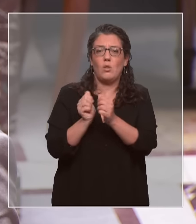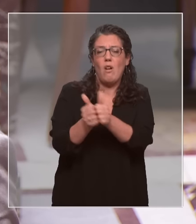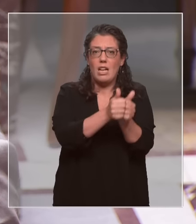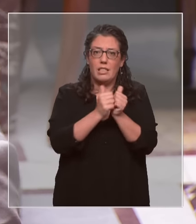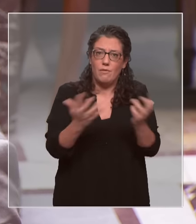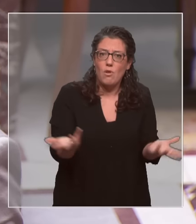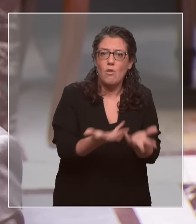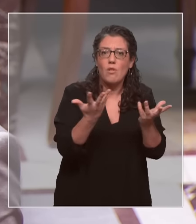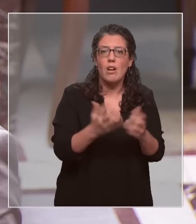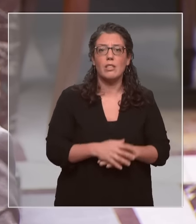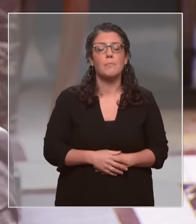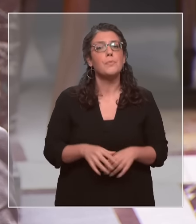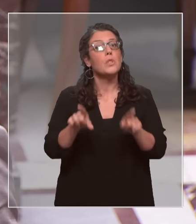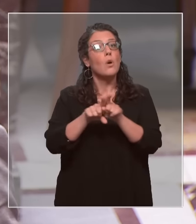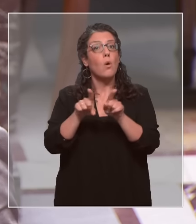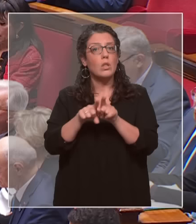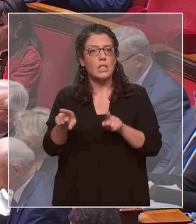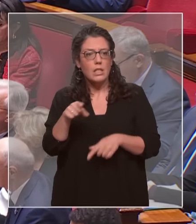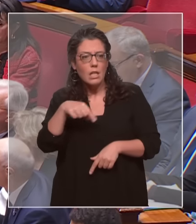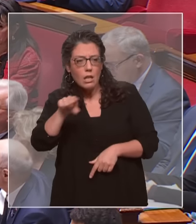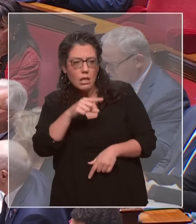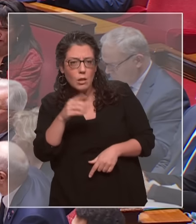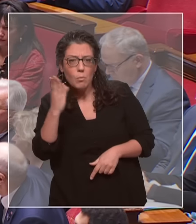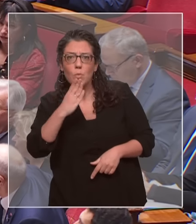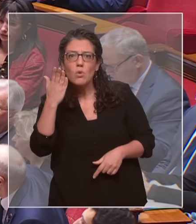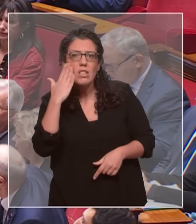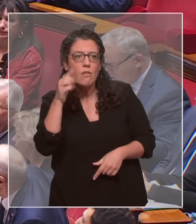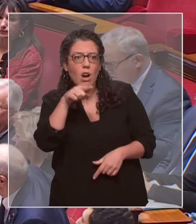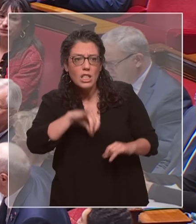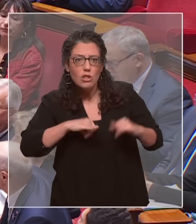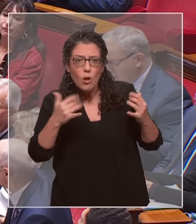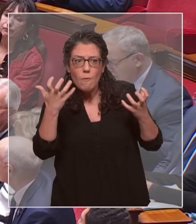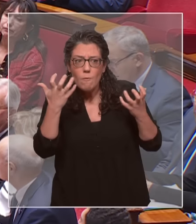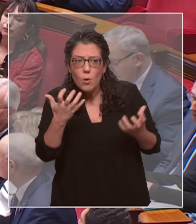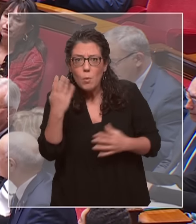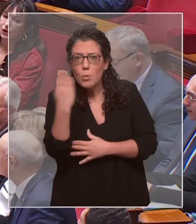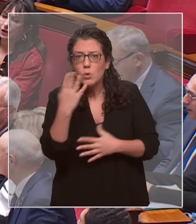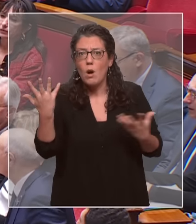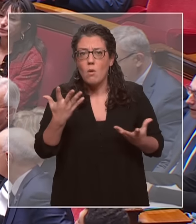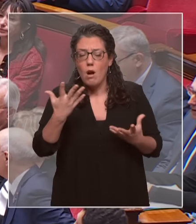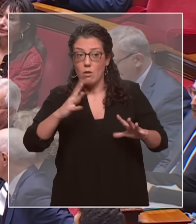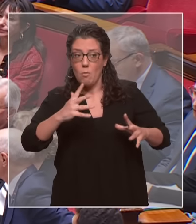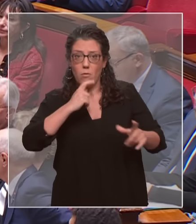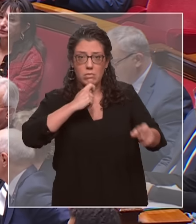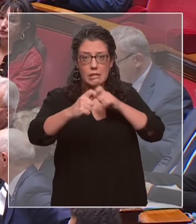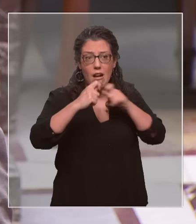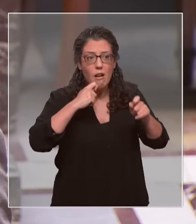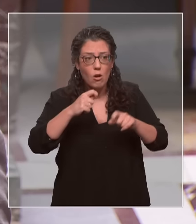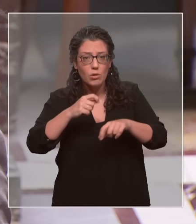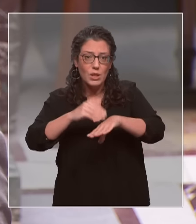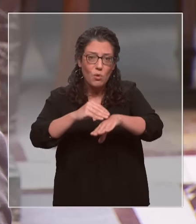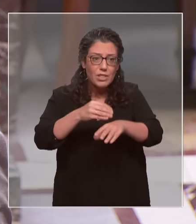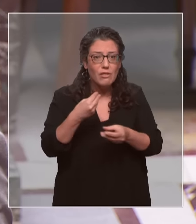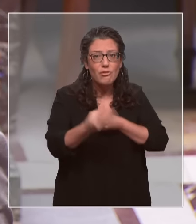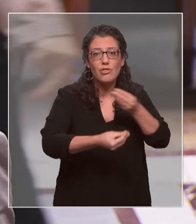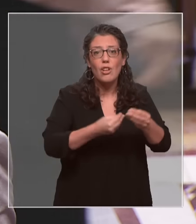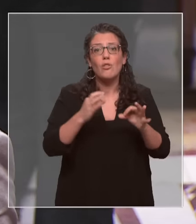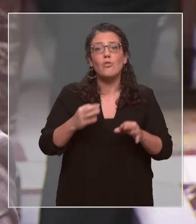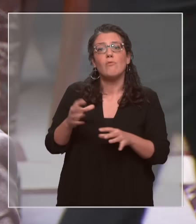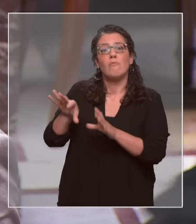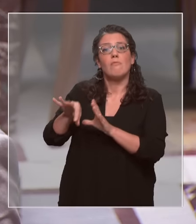capacité à comprendre les aspirations des jeunes, à dialoguer avec eux et à leur donner des perspectives. À cet effet, j'ai nommé un nouveau président du